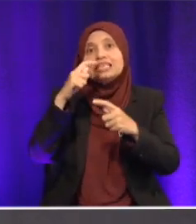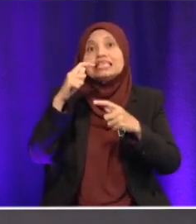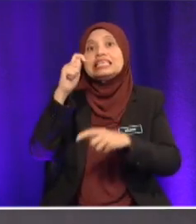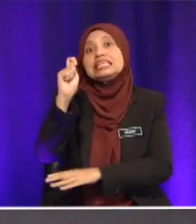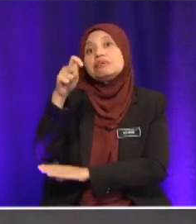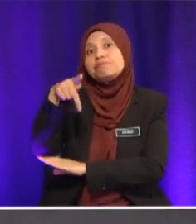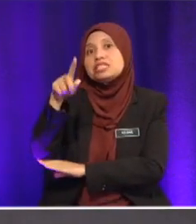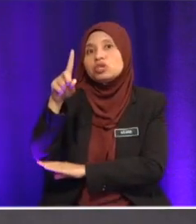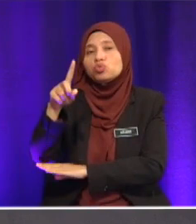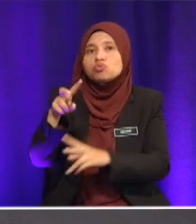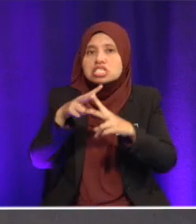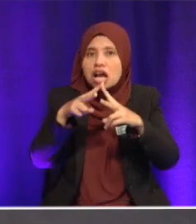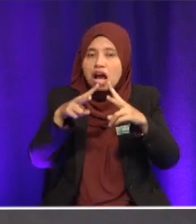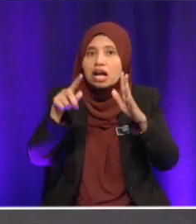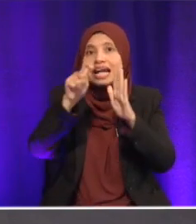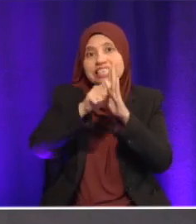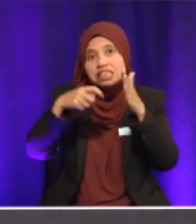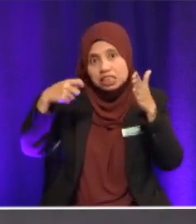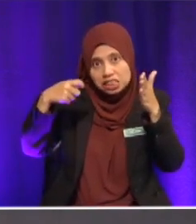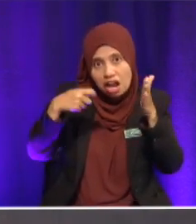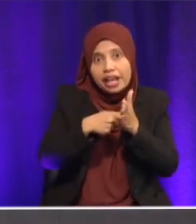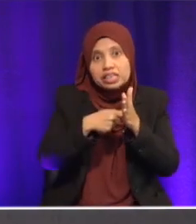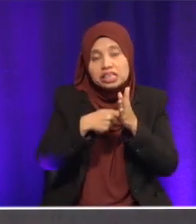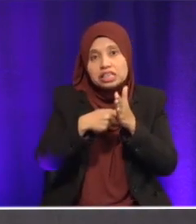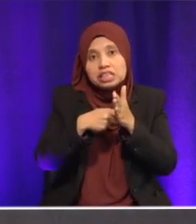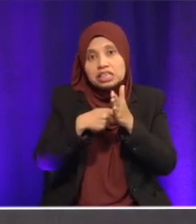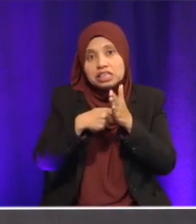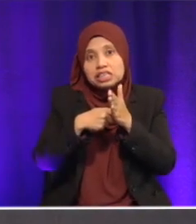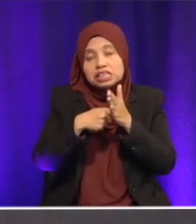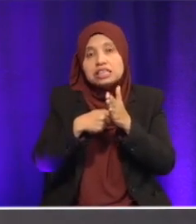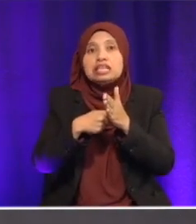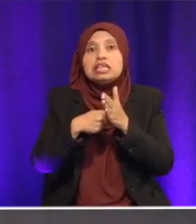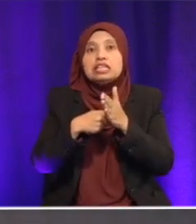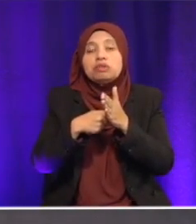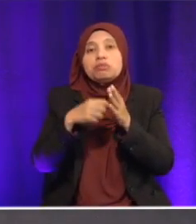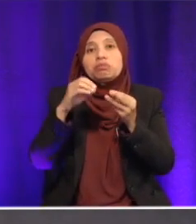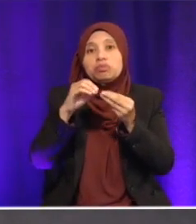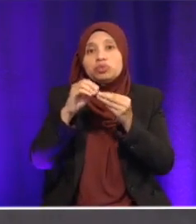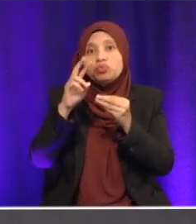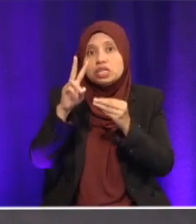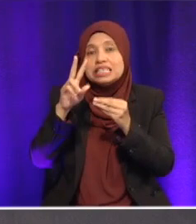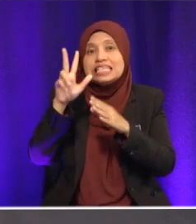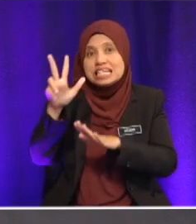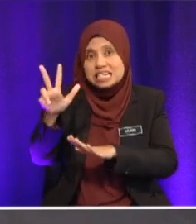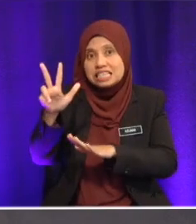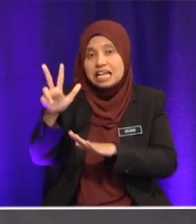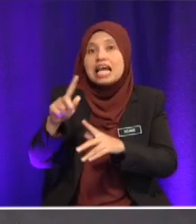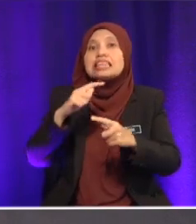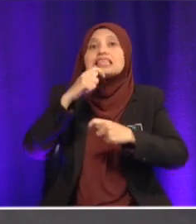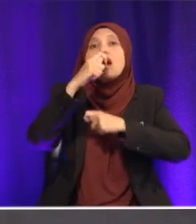atau kita lihat pada tahap curhat Oke kaki ketiga kita lihat pada